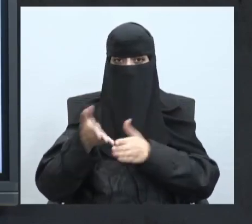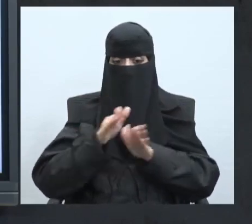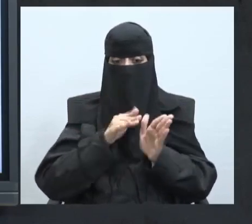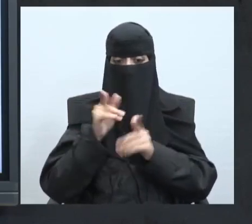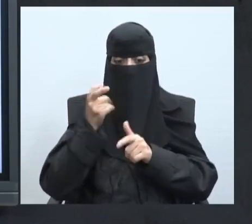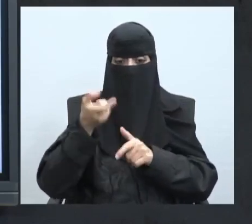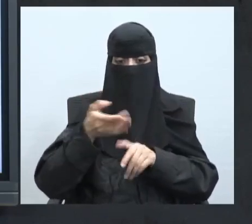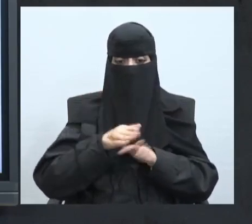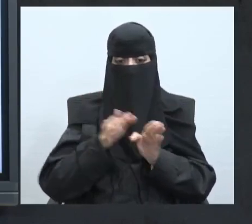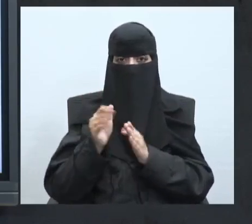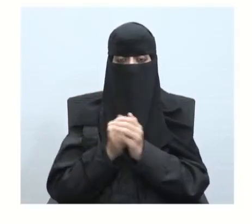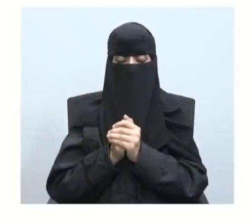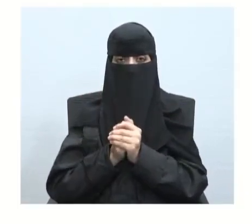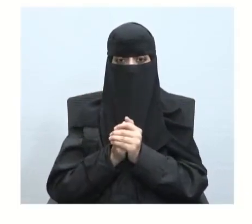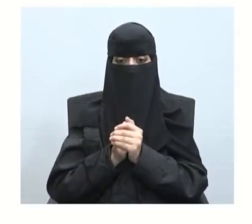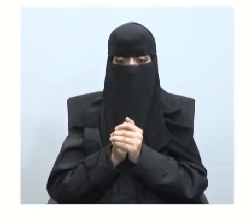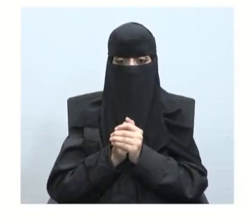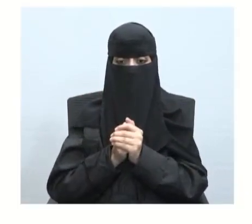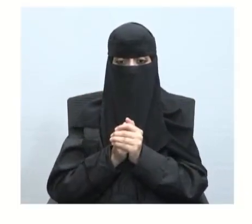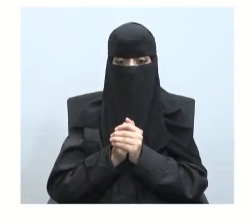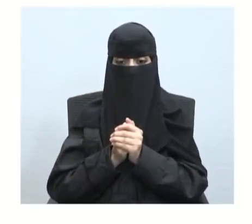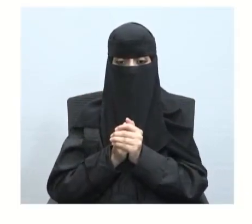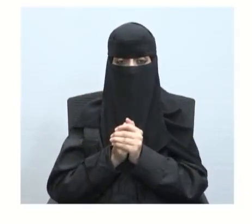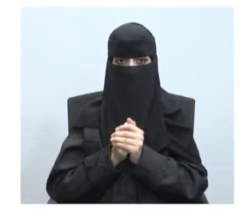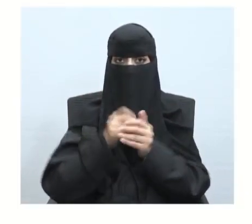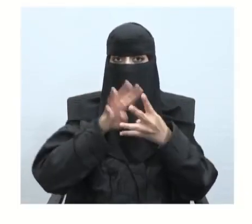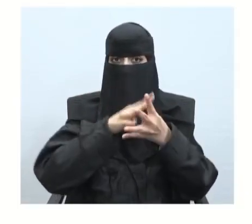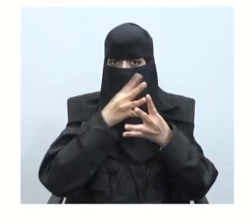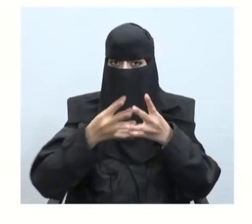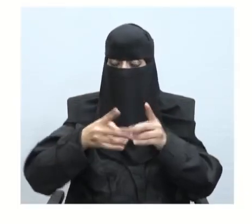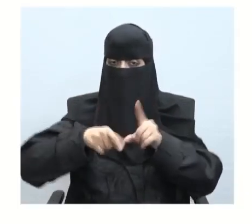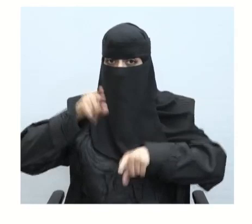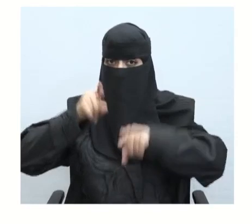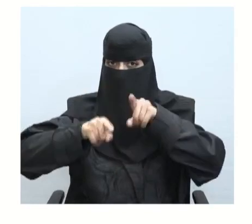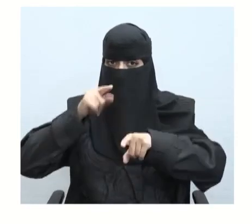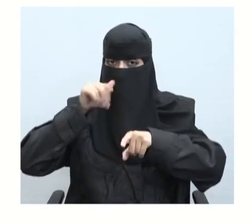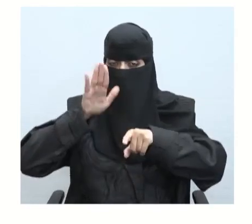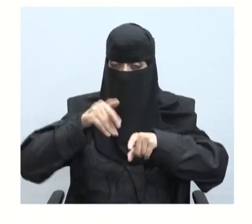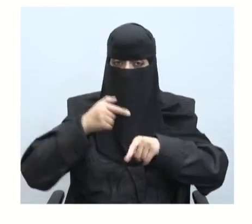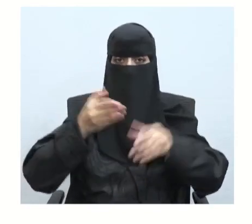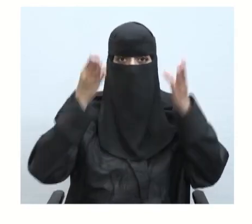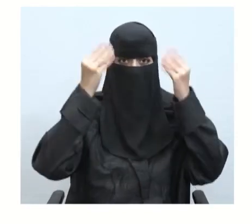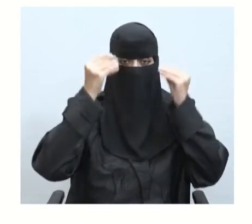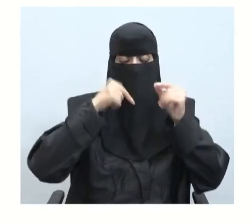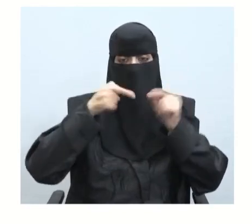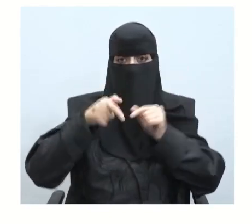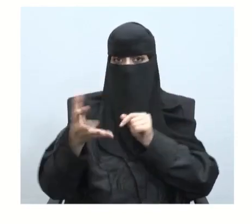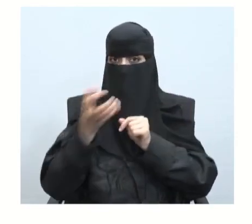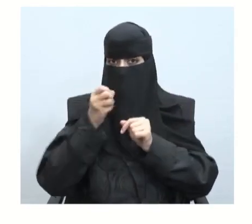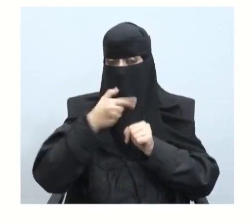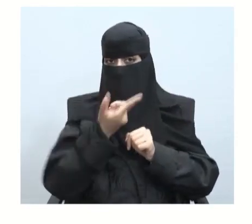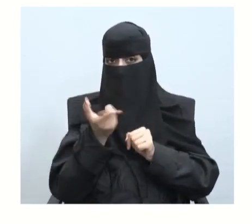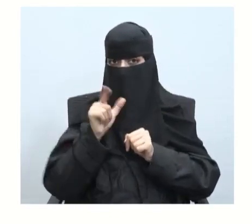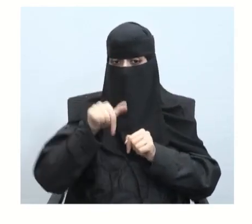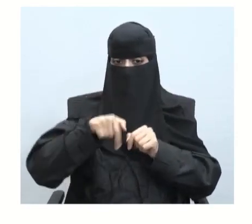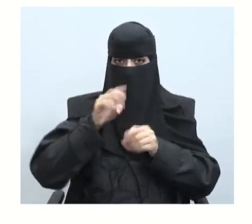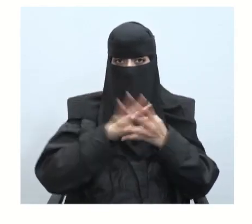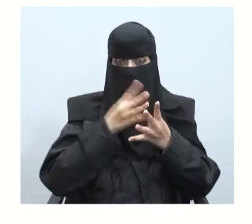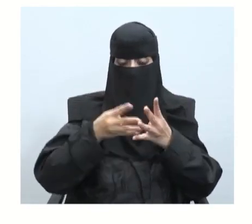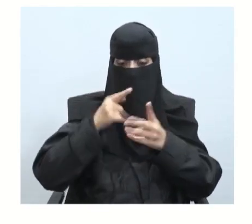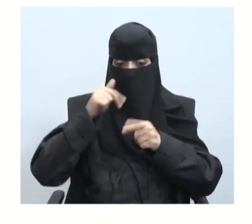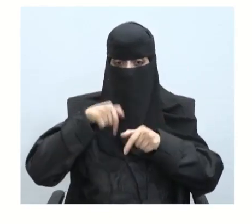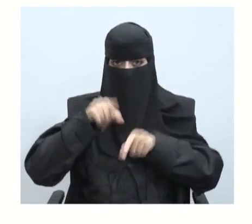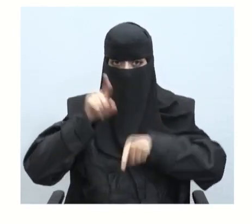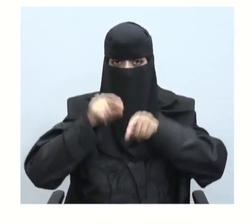تعرفنا على جداول مقارنه ذكرت لكم انه في الاثراءات سناخذ كل جداول مقارنه